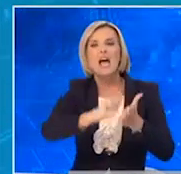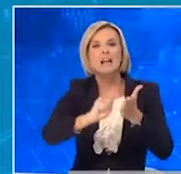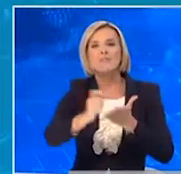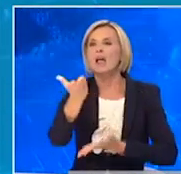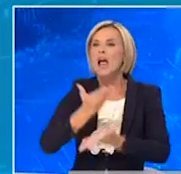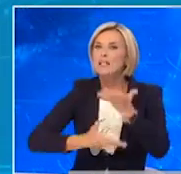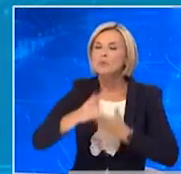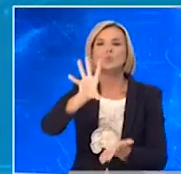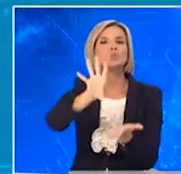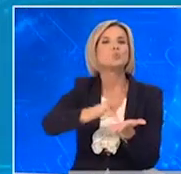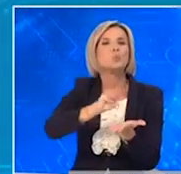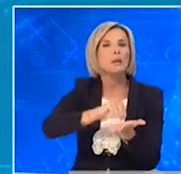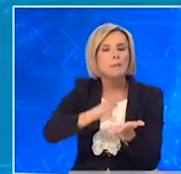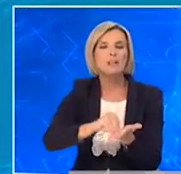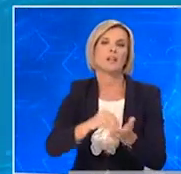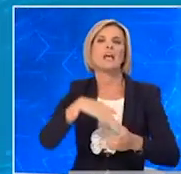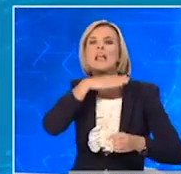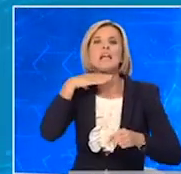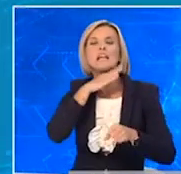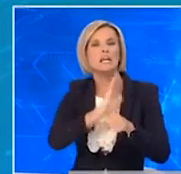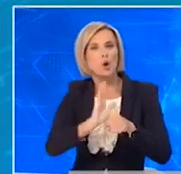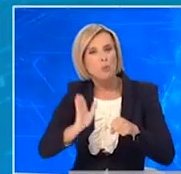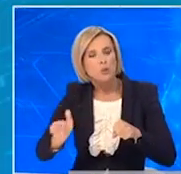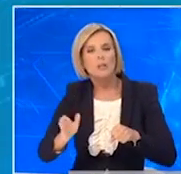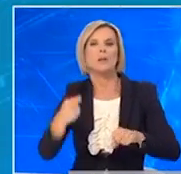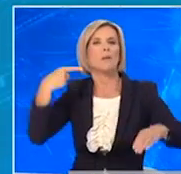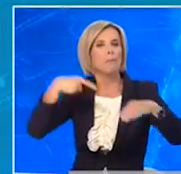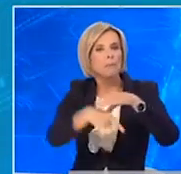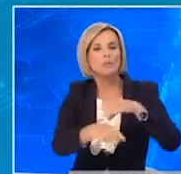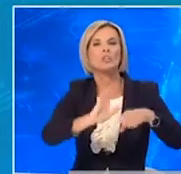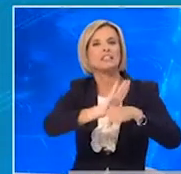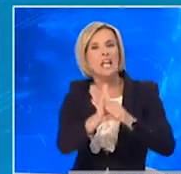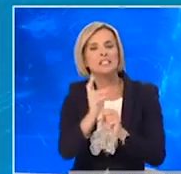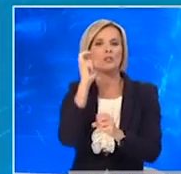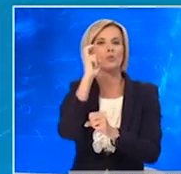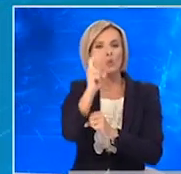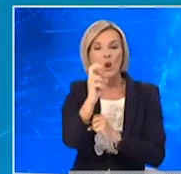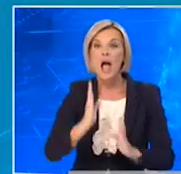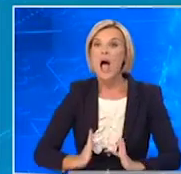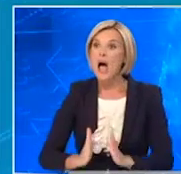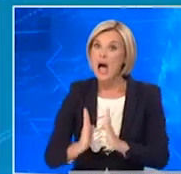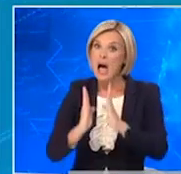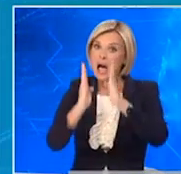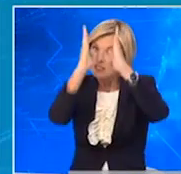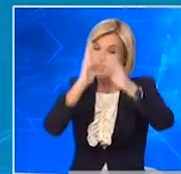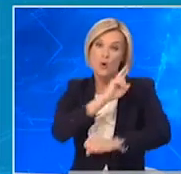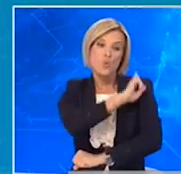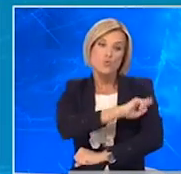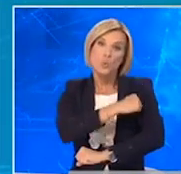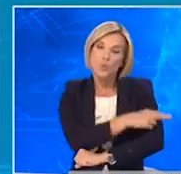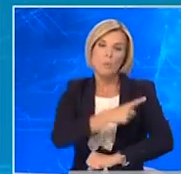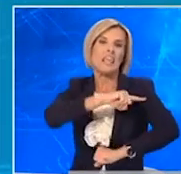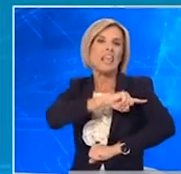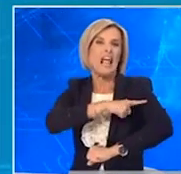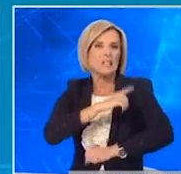σούπερ μάρκετ και καταστήματα τροφίμων, στα μέσα μαζικής μεταφοράς και τα ταξί, στα σανσέρ, στα νοσοκομεία, τα ιατρία και τα